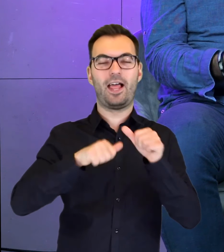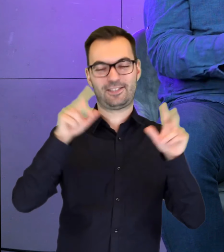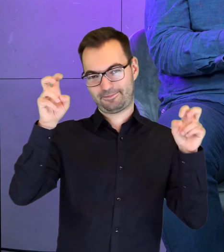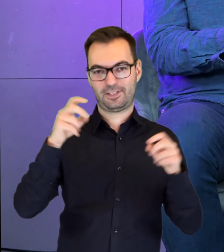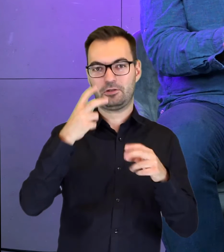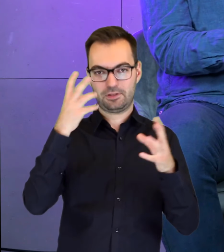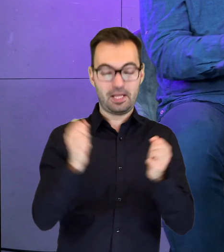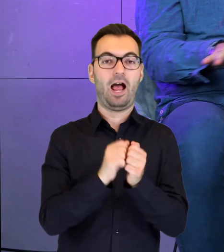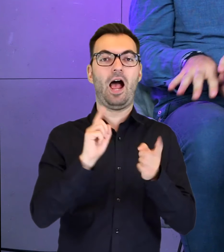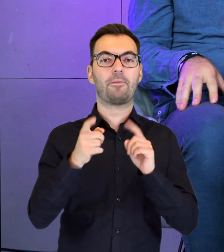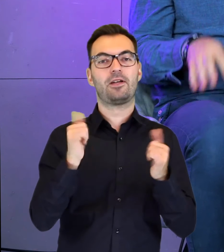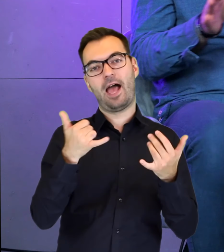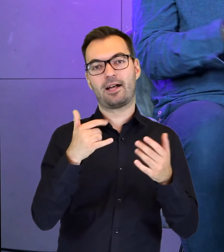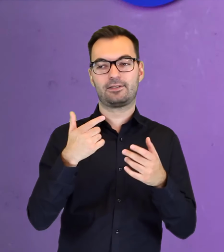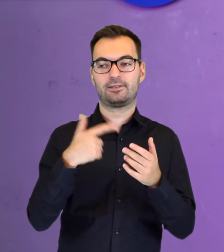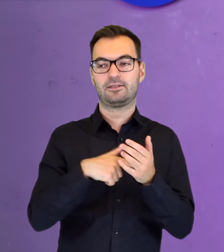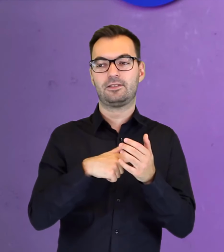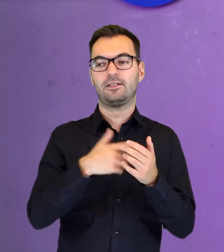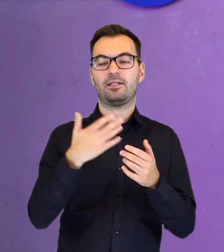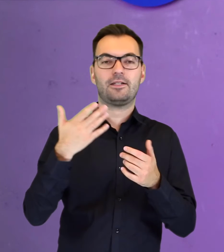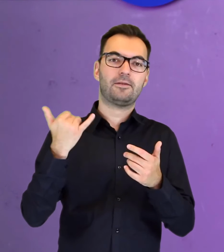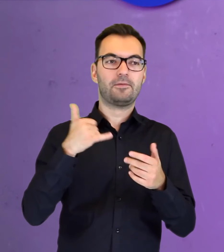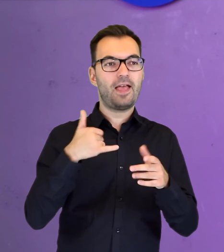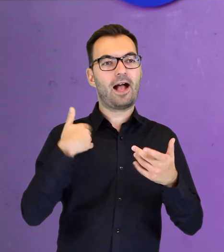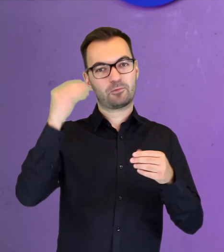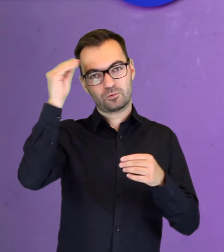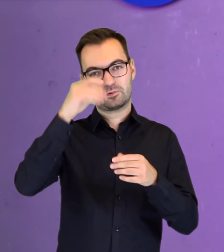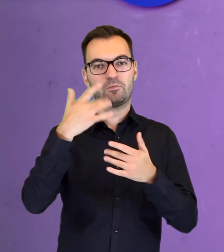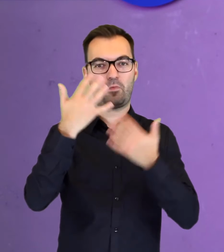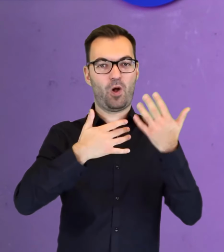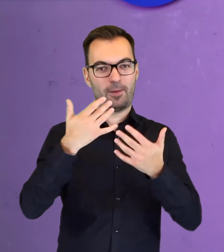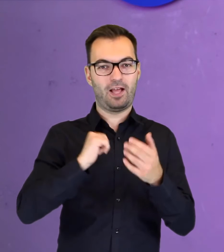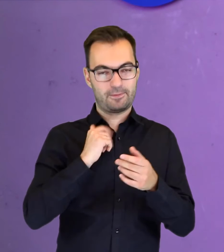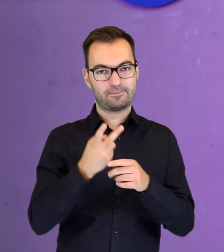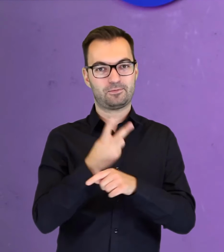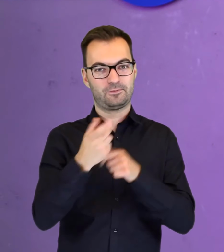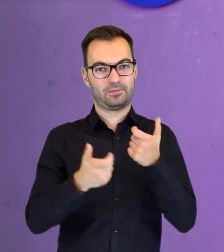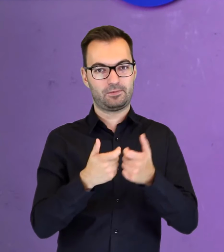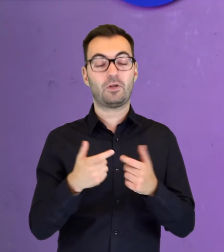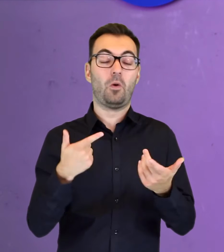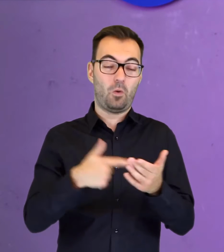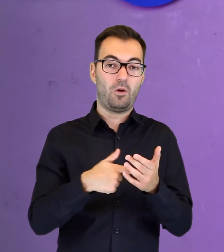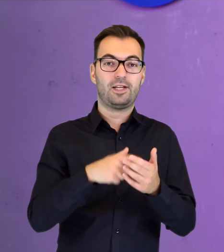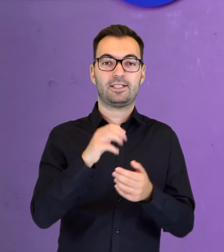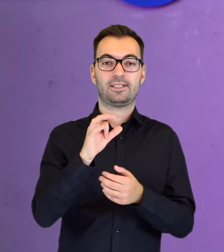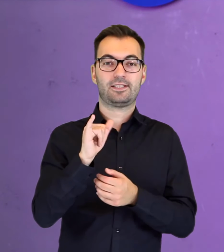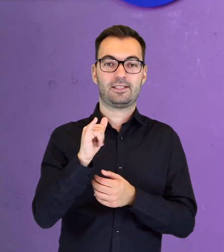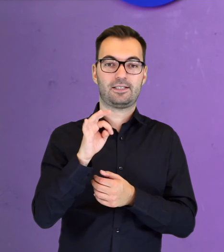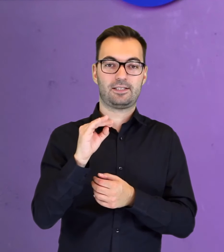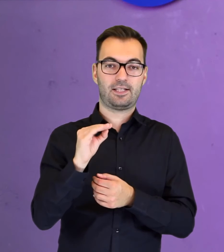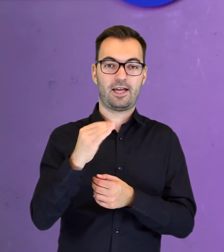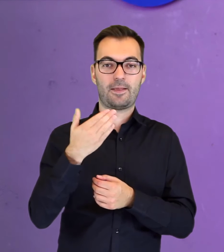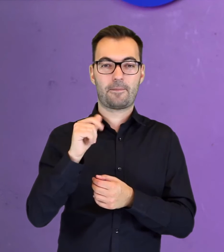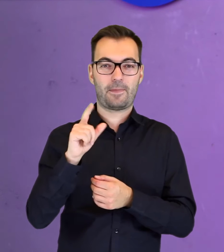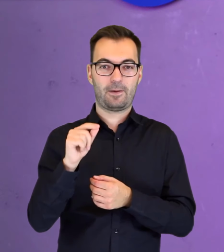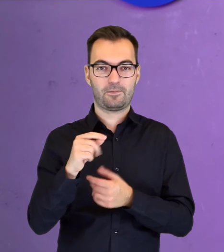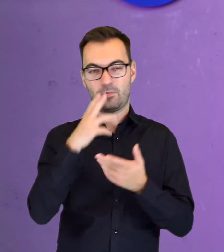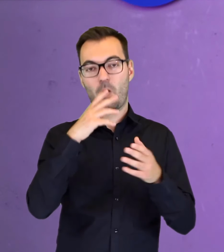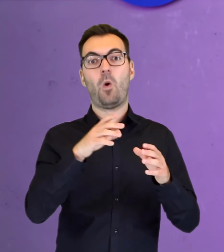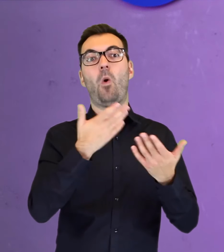przez wyszukiwarkę wpisuję proces stulecia wyszukuje albo jak zostać programistą który zna dostępność wody